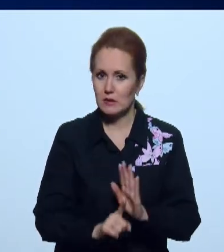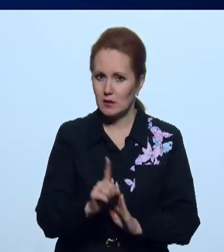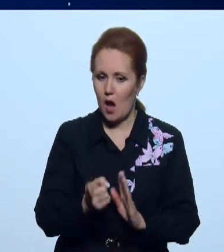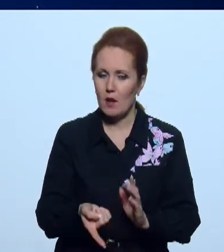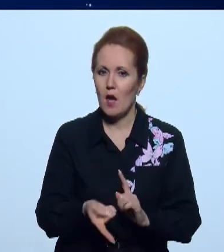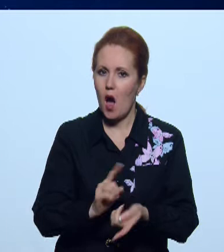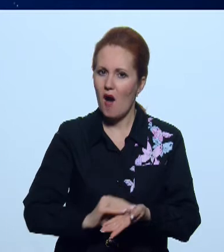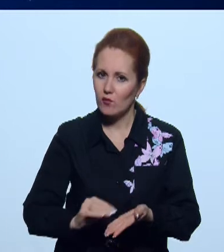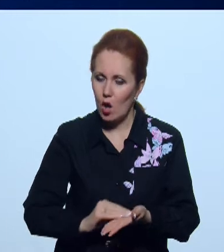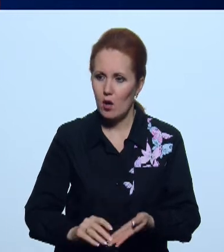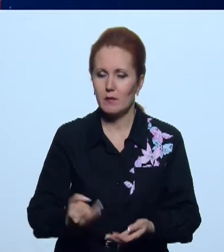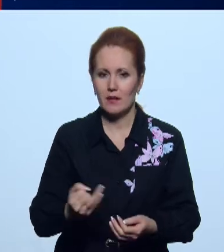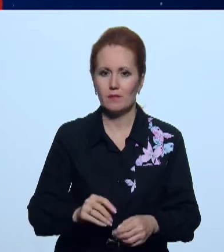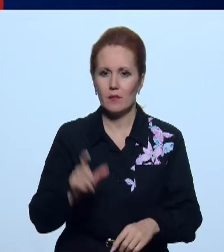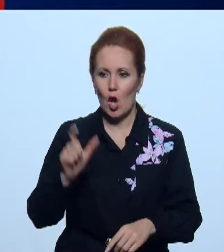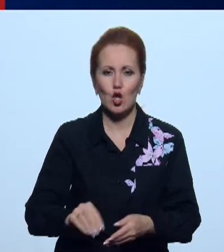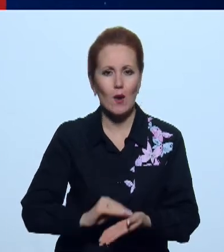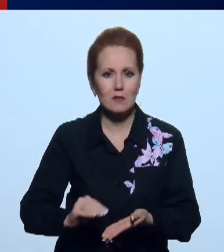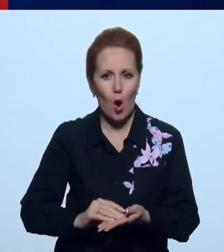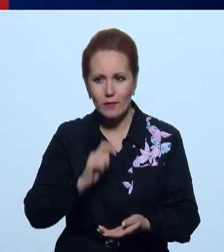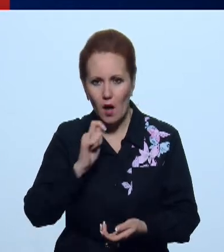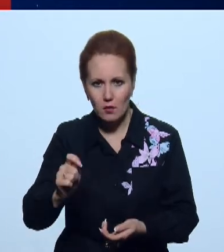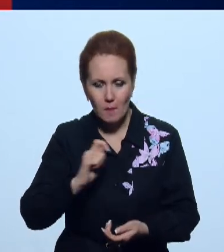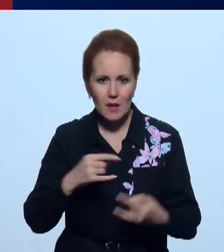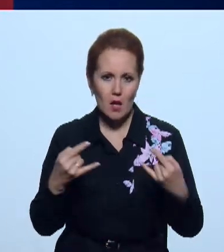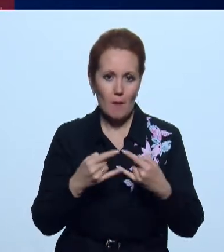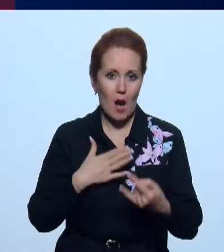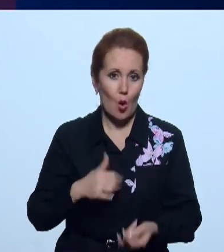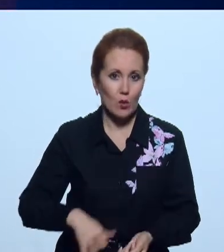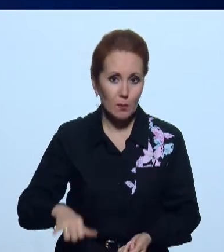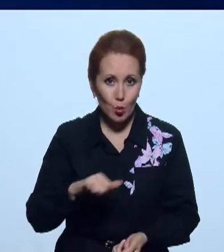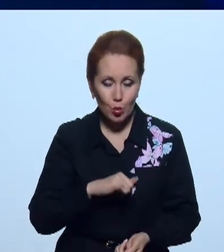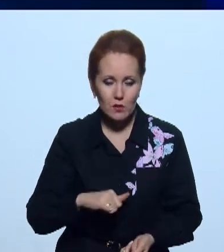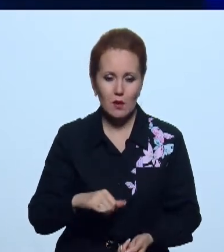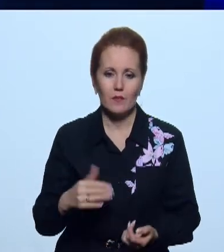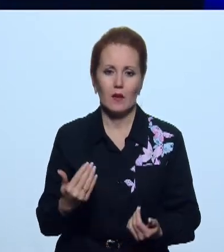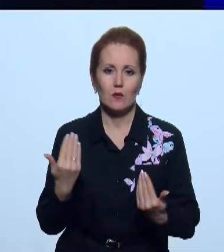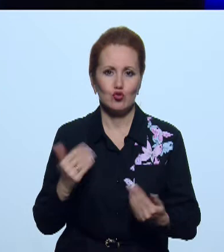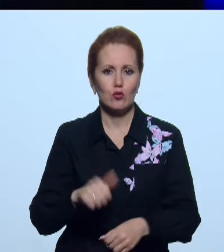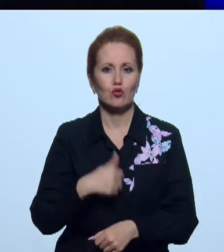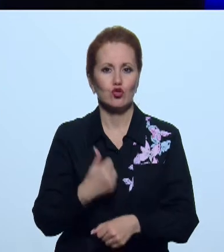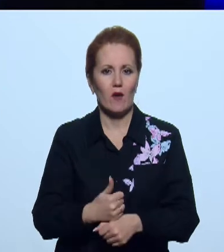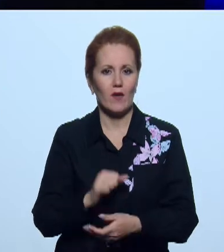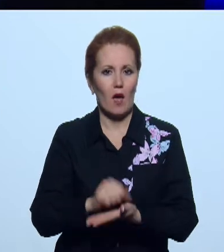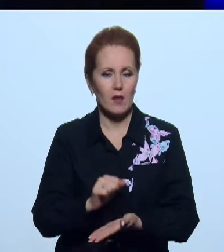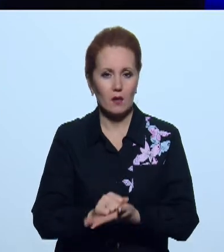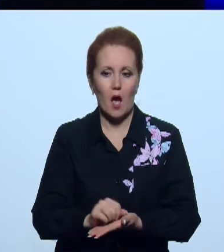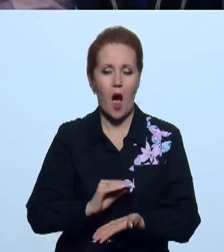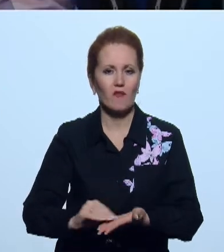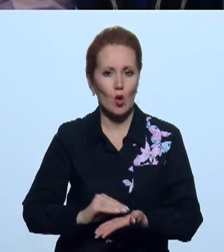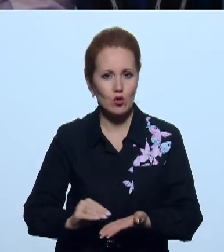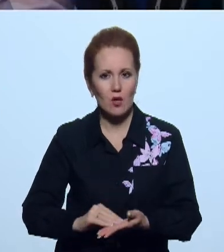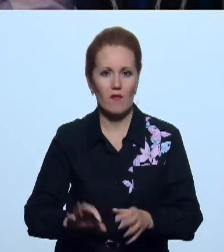и корреспондентом телекомпании «Моя Удмуртия». Сейчас вот шеф-редактора уже авторского вещания,